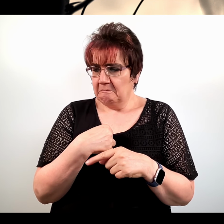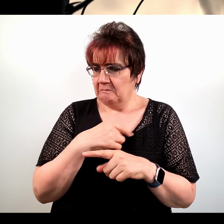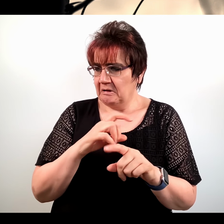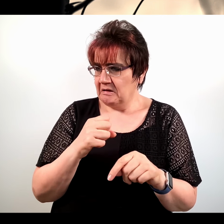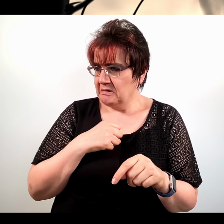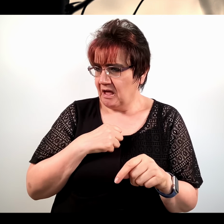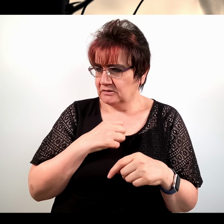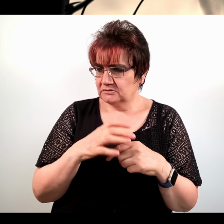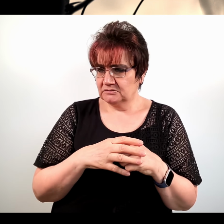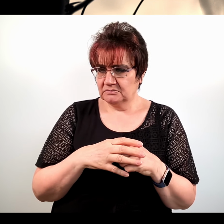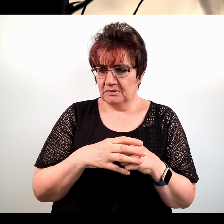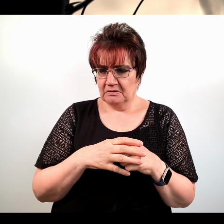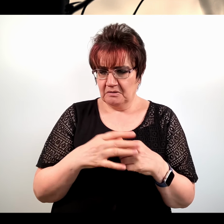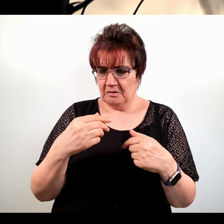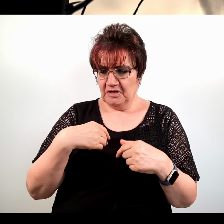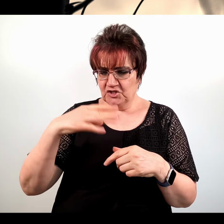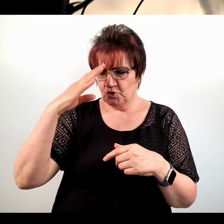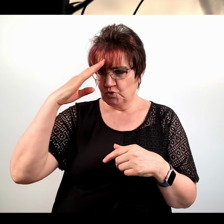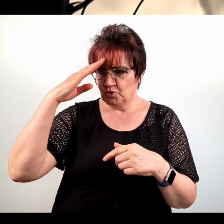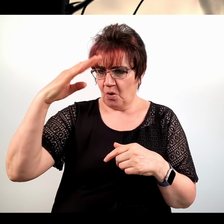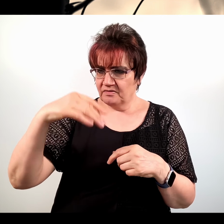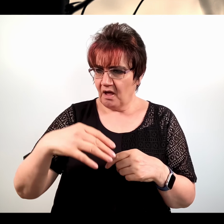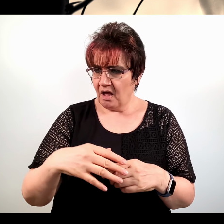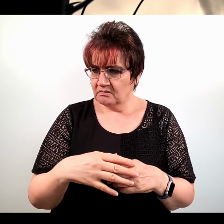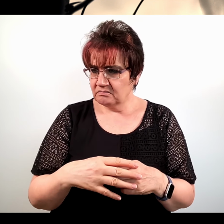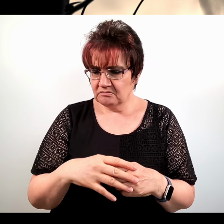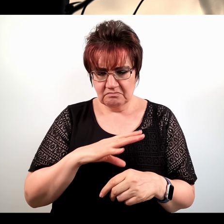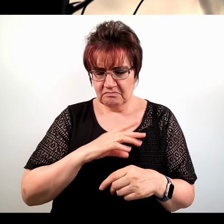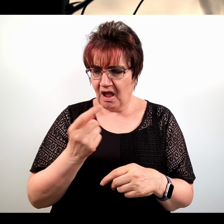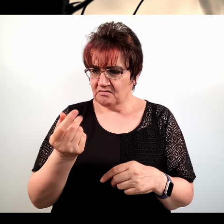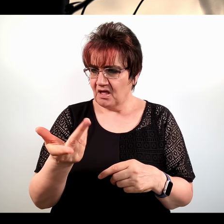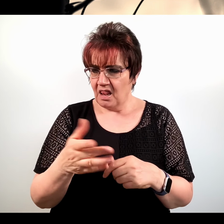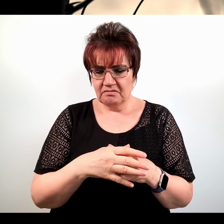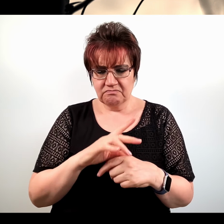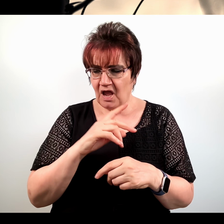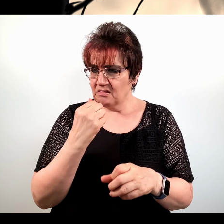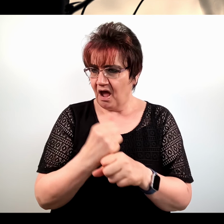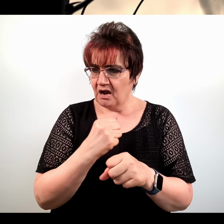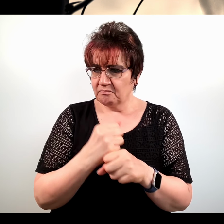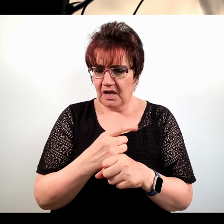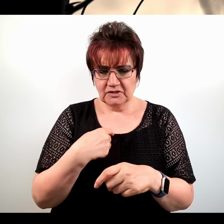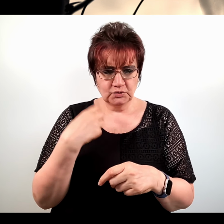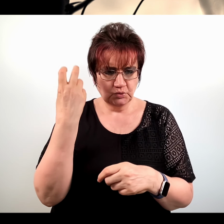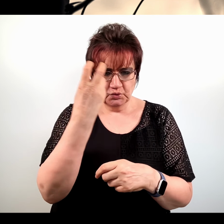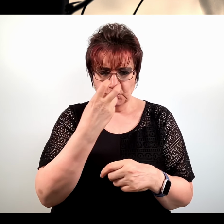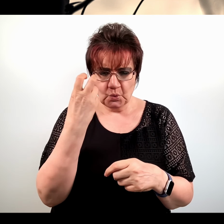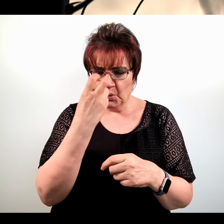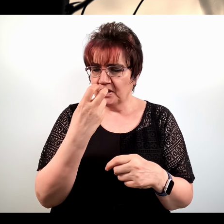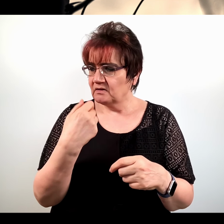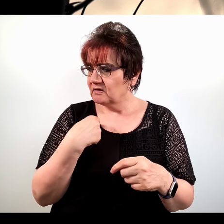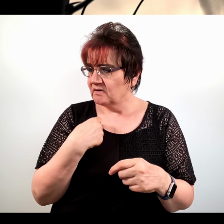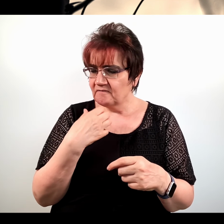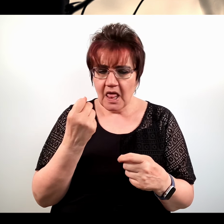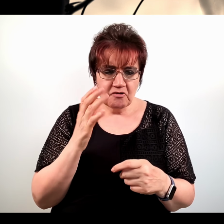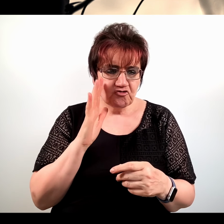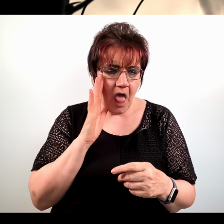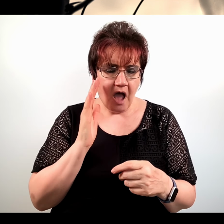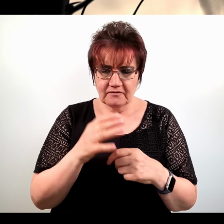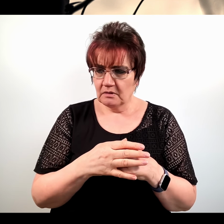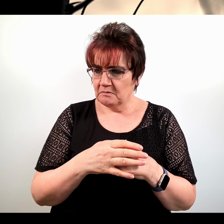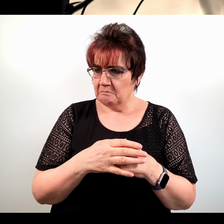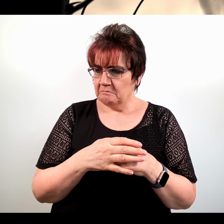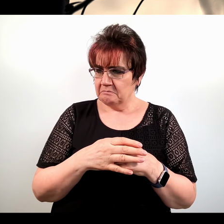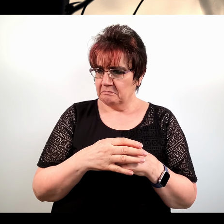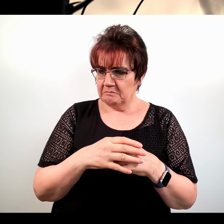wenn mir nichts Angst macht? Ich bin Soldat, ohne Sollt und ohne Arbeit. Ich suche einen Platz zum Schlafen,